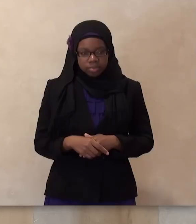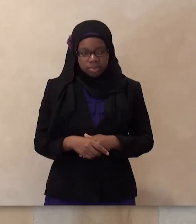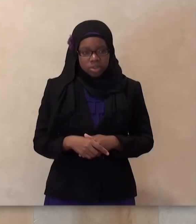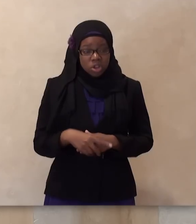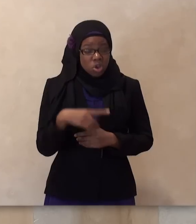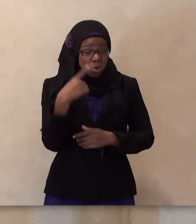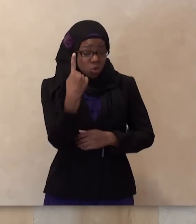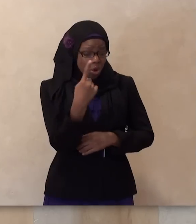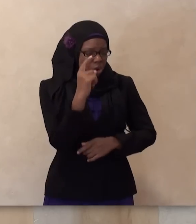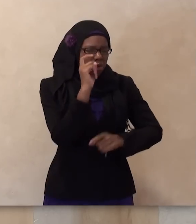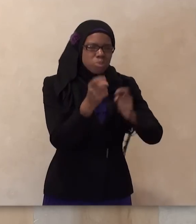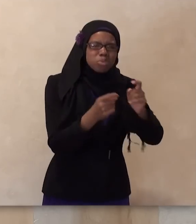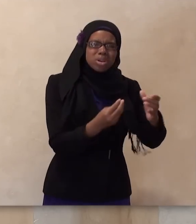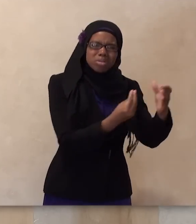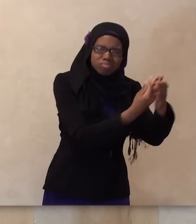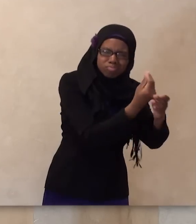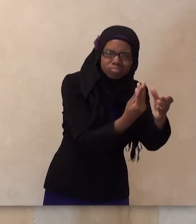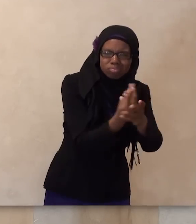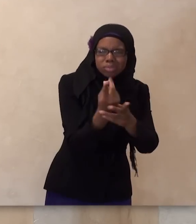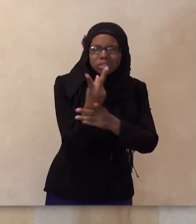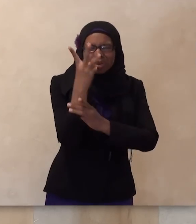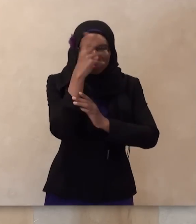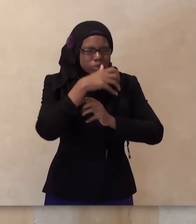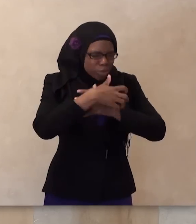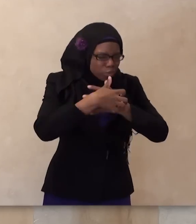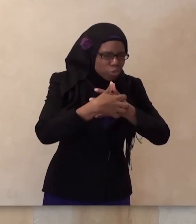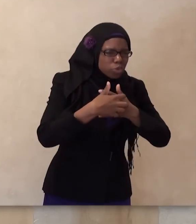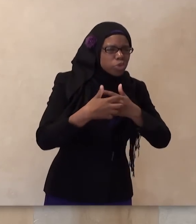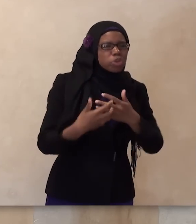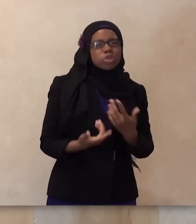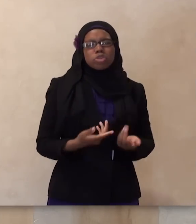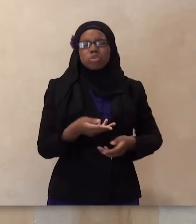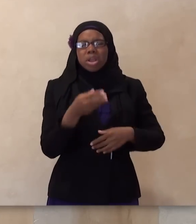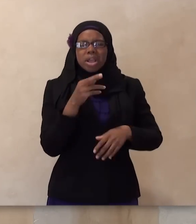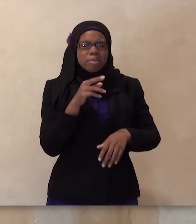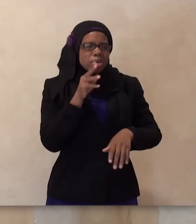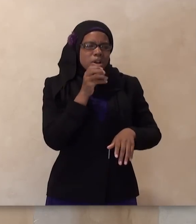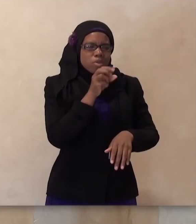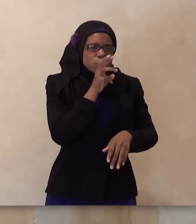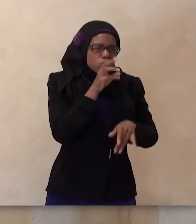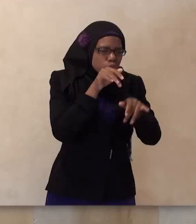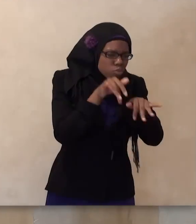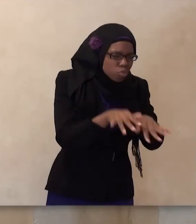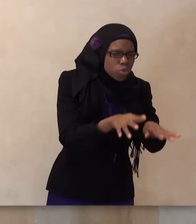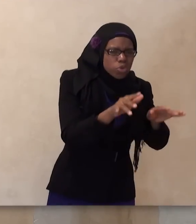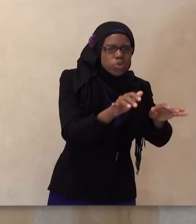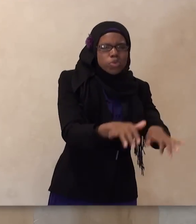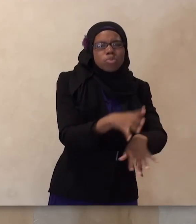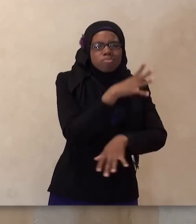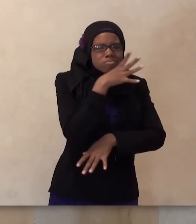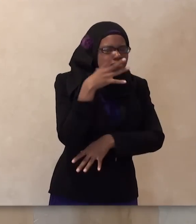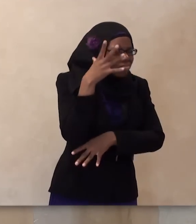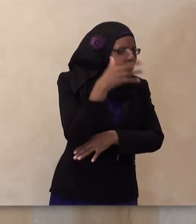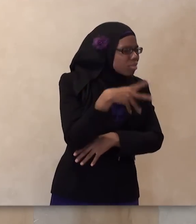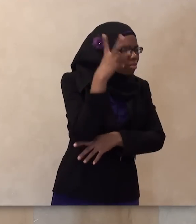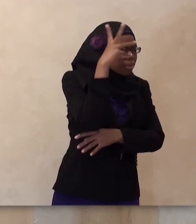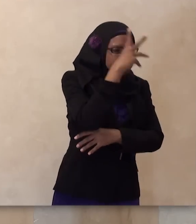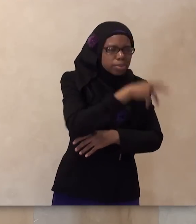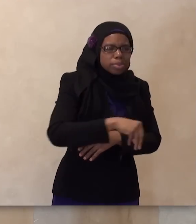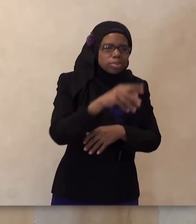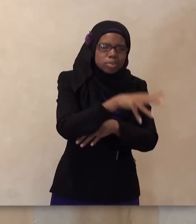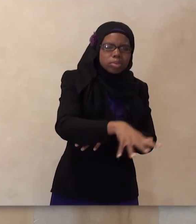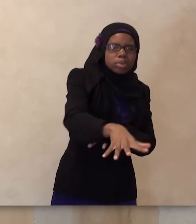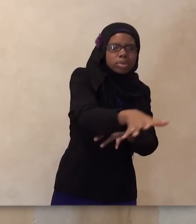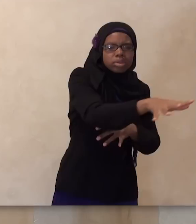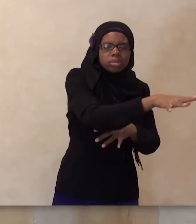palms, and had put between them green crops, cultivated fields. كلتا الجنتين آتت أكل